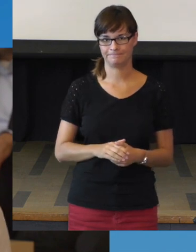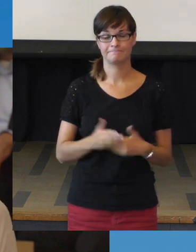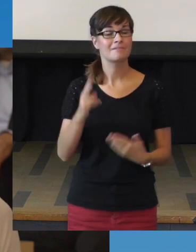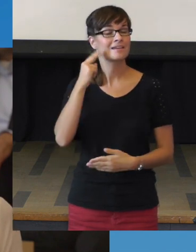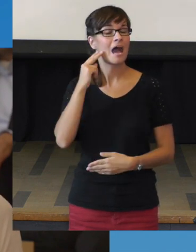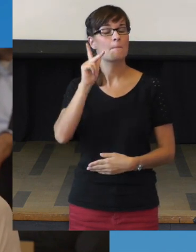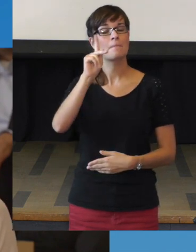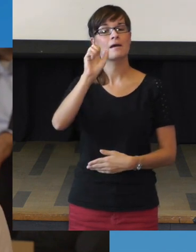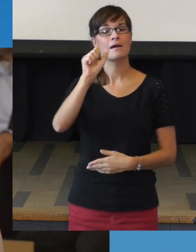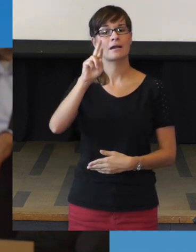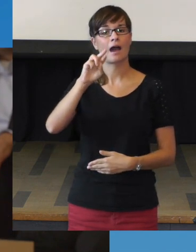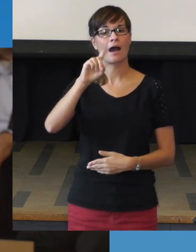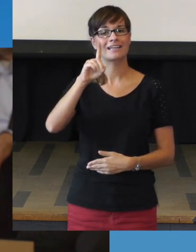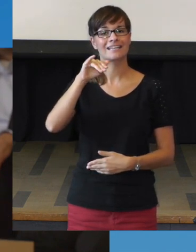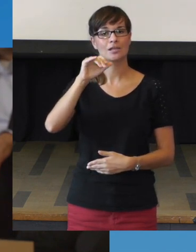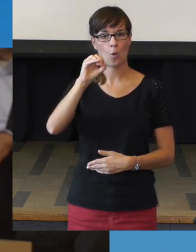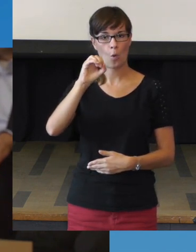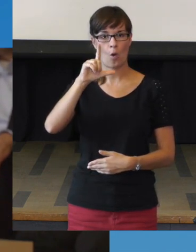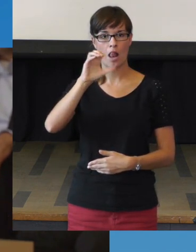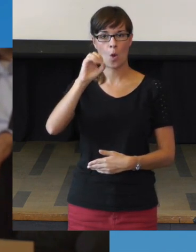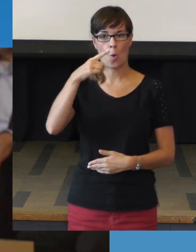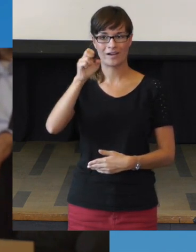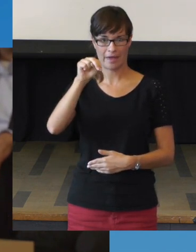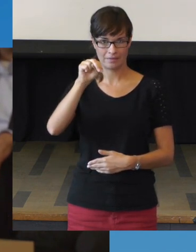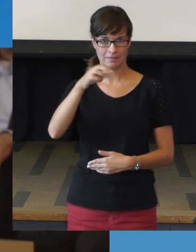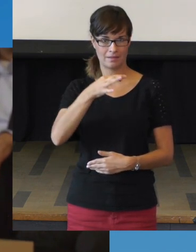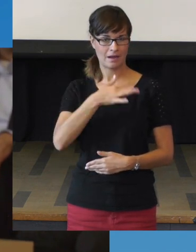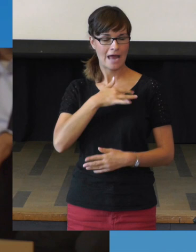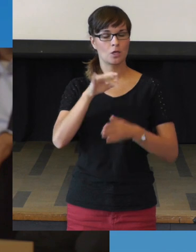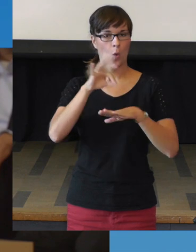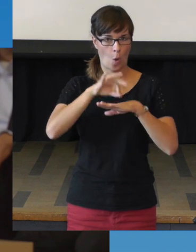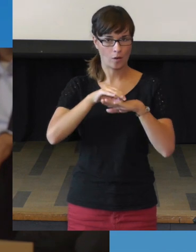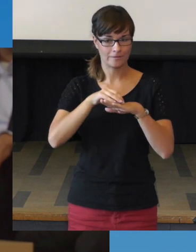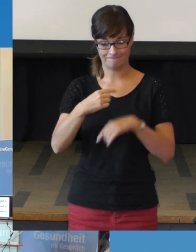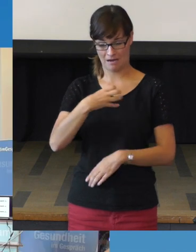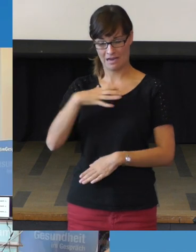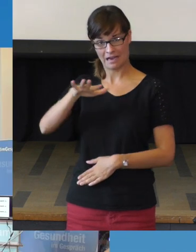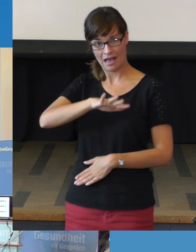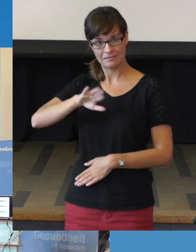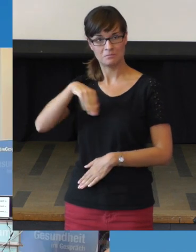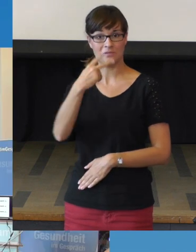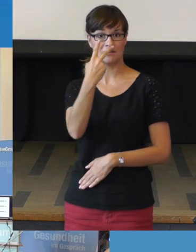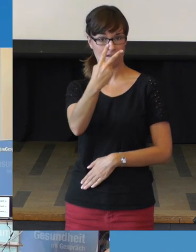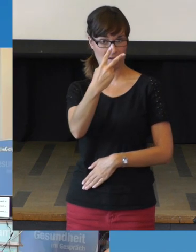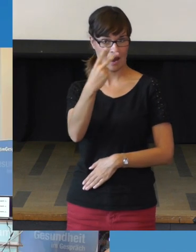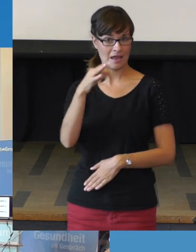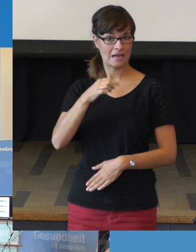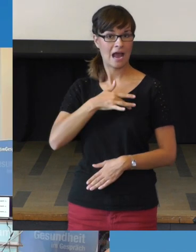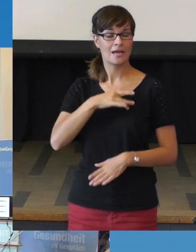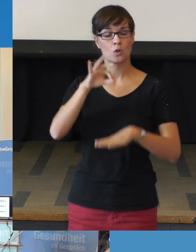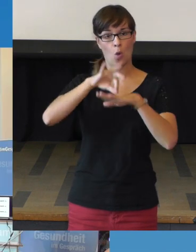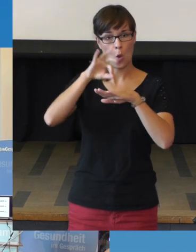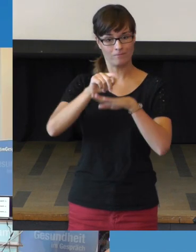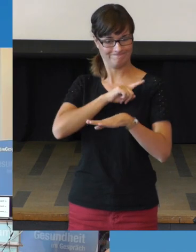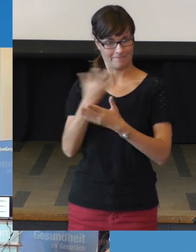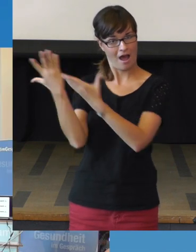sogenannten Kardiologen. Und zwei der Kardiologen hier in Kassel habe ich eingeladen. Und die sitzen hinter